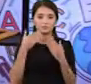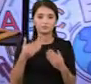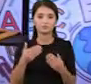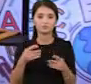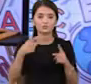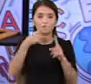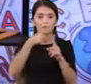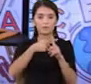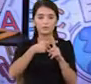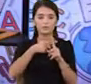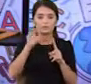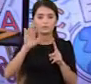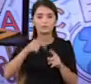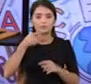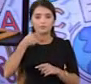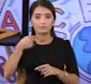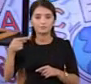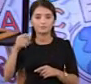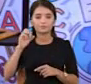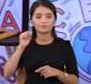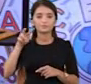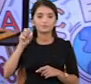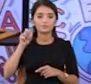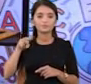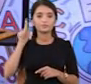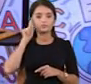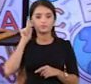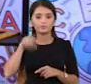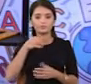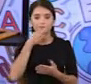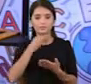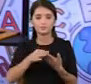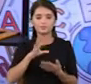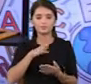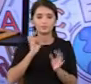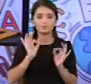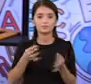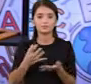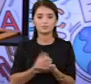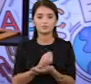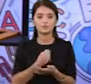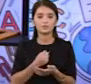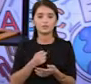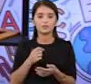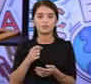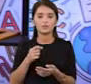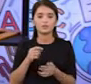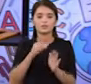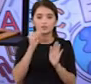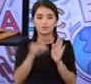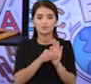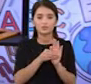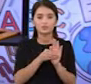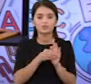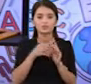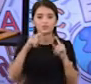siz qo'shish va ayirish amallarini bilaman deb aytgan bo'lsangiz, to'g'ri topdingiz. Demak, yashiringan mana